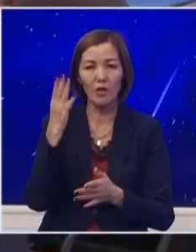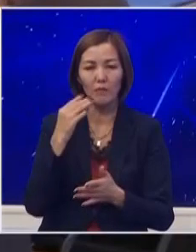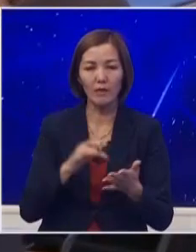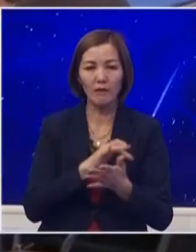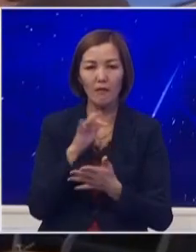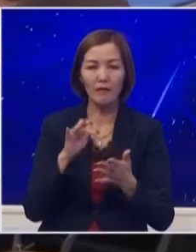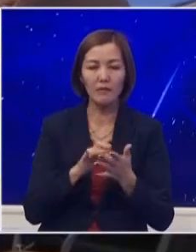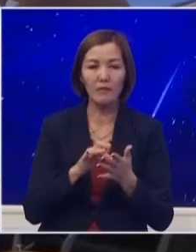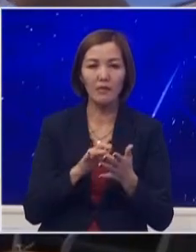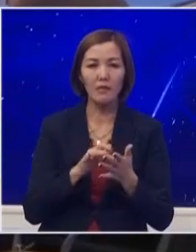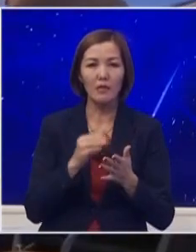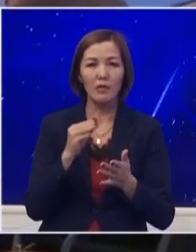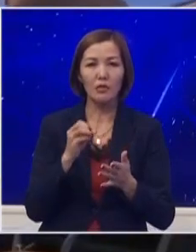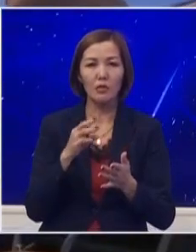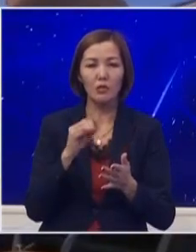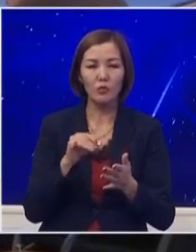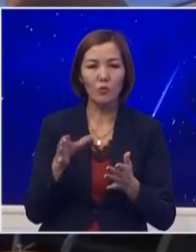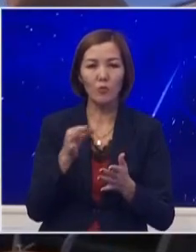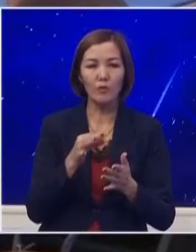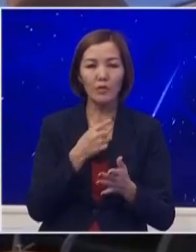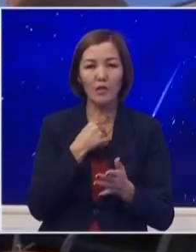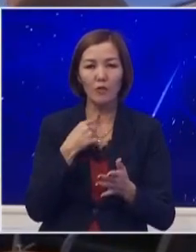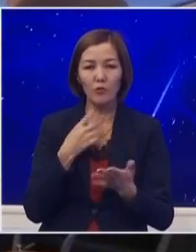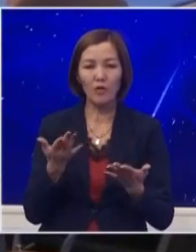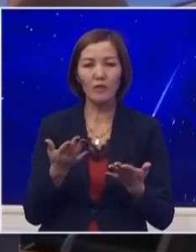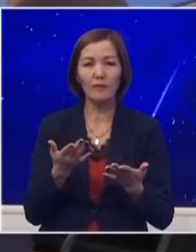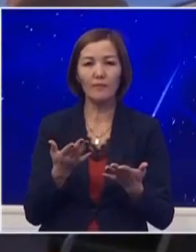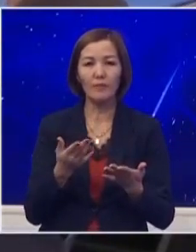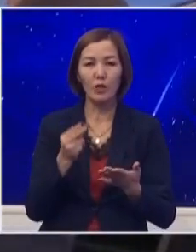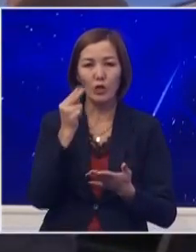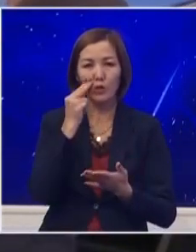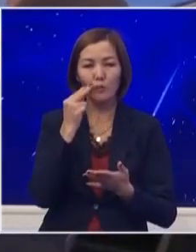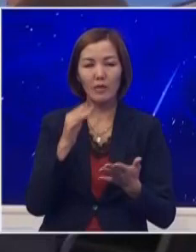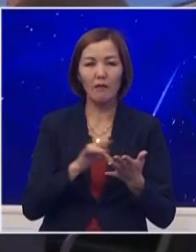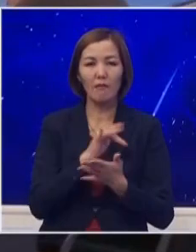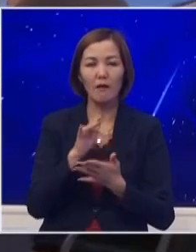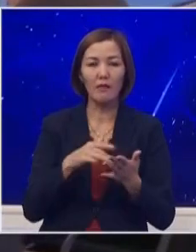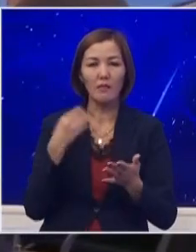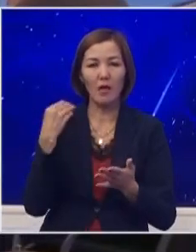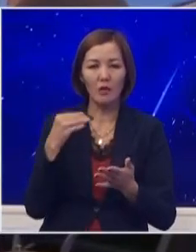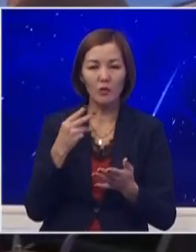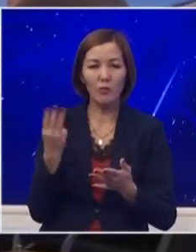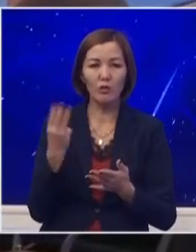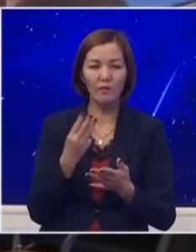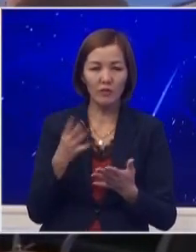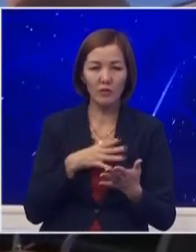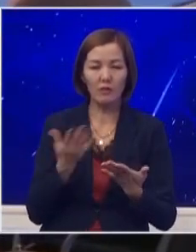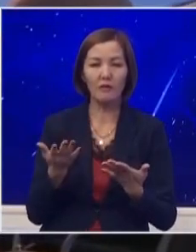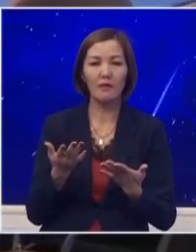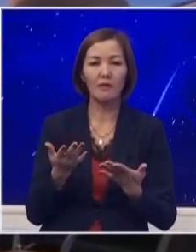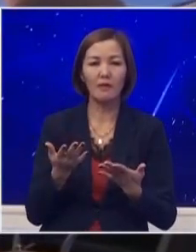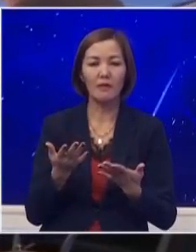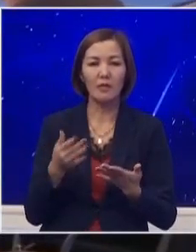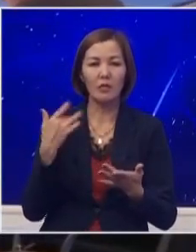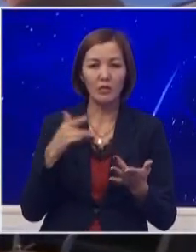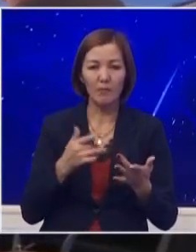қаласы, Жетісу облысы, Талдықорған, сосын Шымкент қаласы, Ақтөбе, Жамбыл облысы және